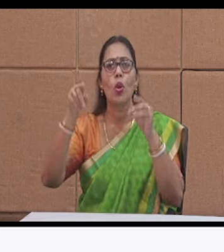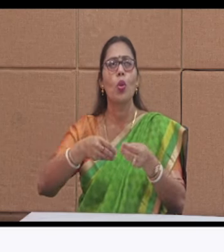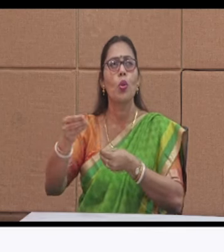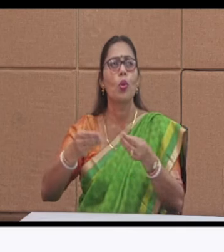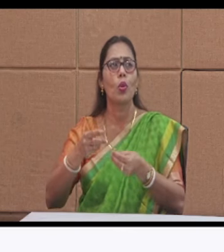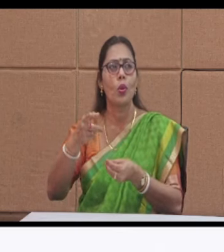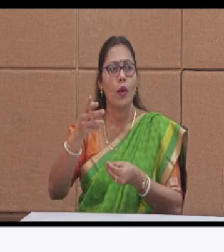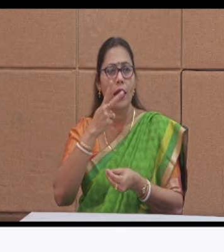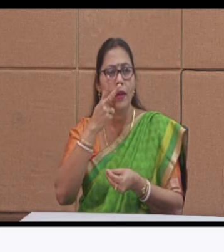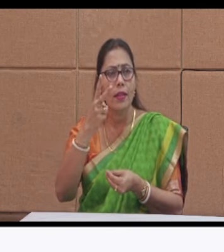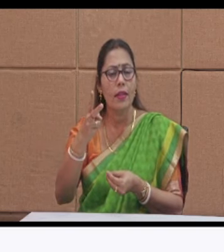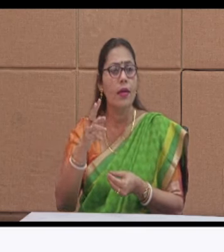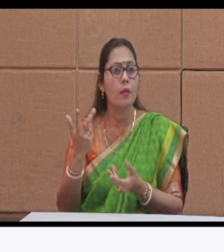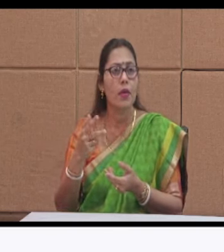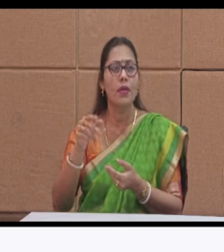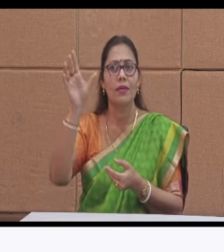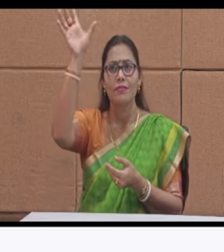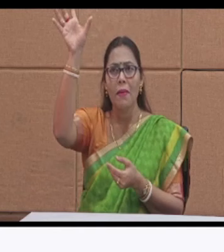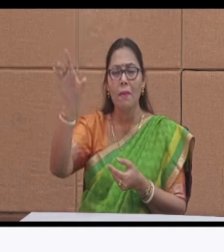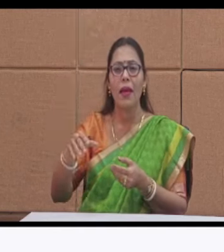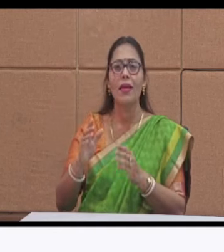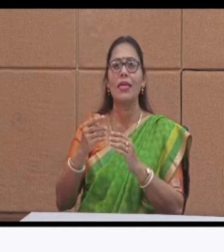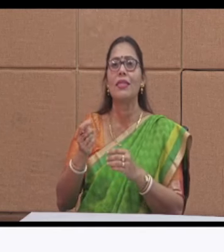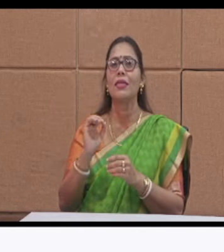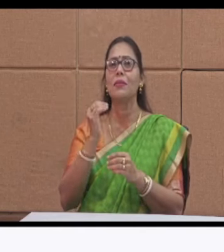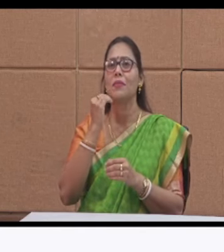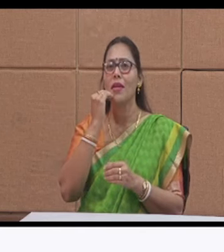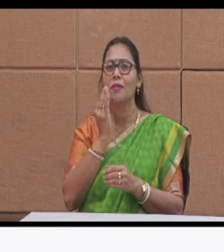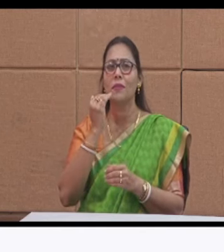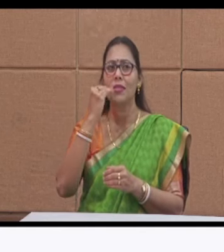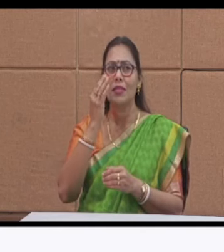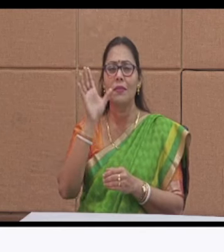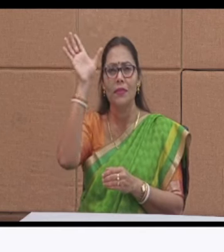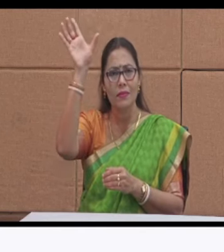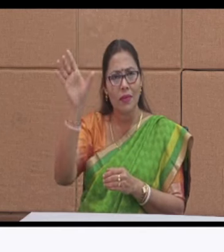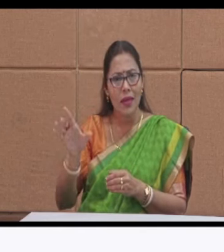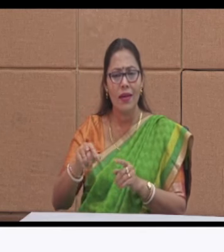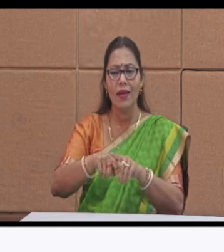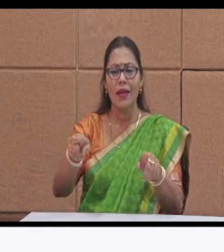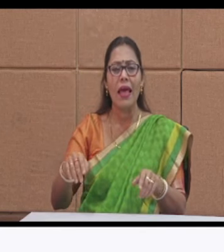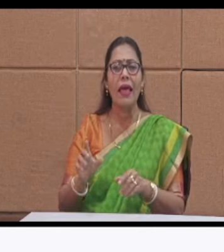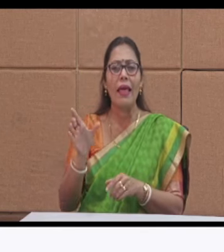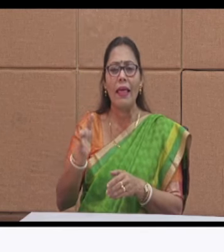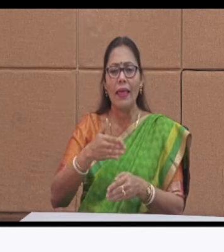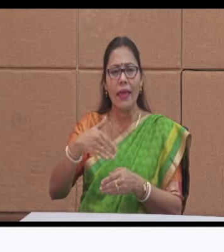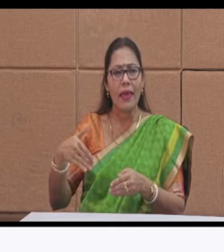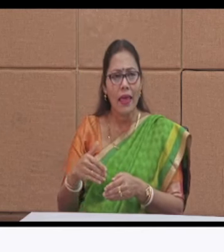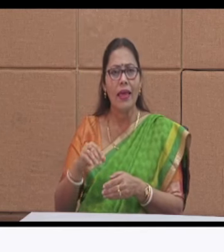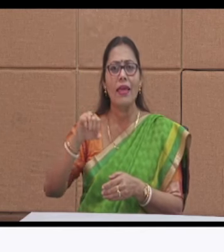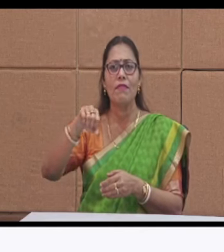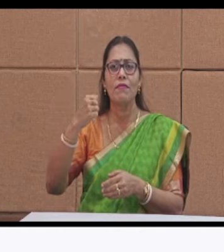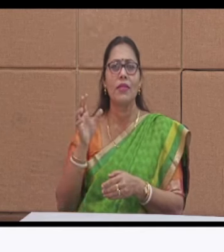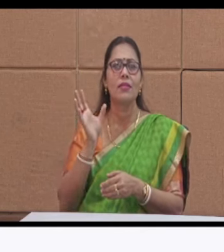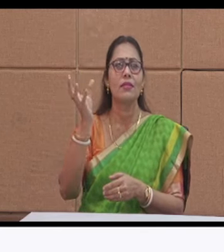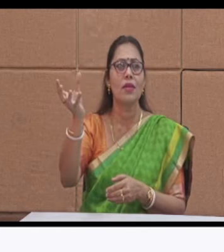গেলেই দেখবে ঝুলে আছে না হলে ক্রেটের মধ্যে আছে বা ফ্রিজের মধ্যে